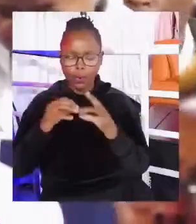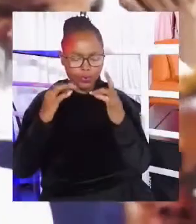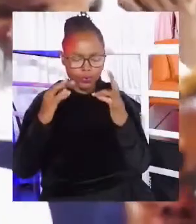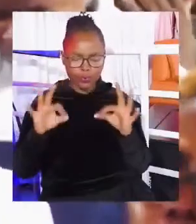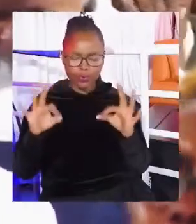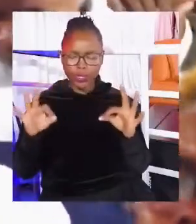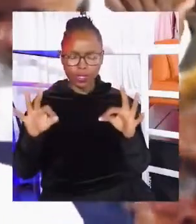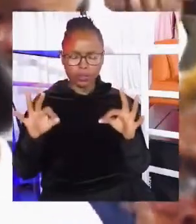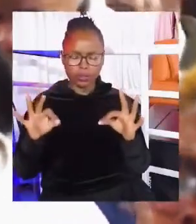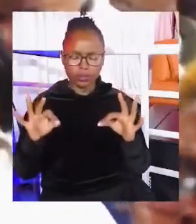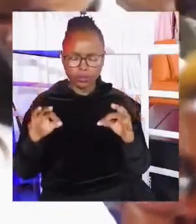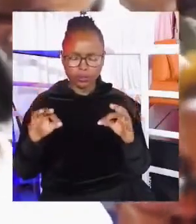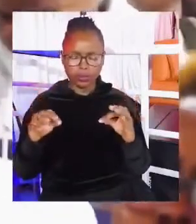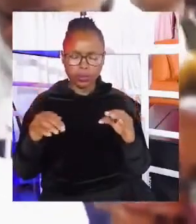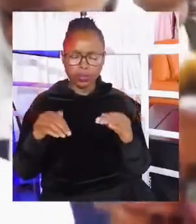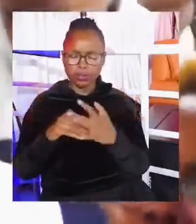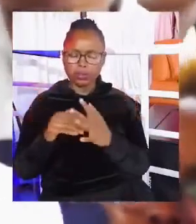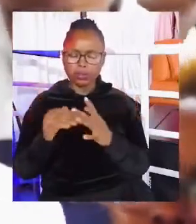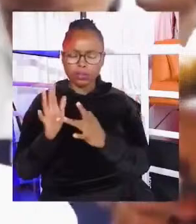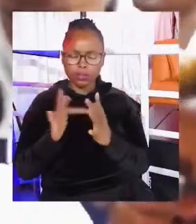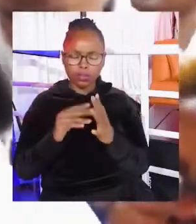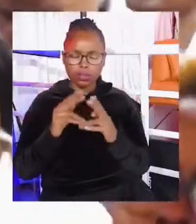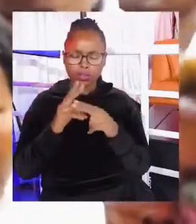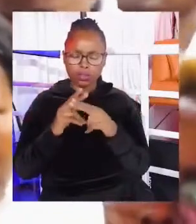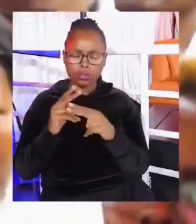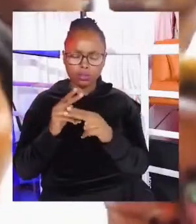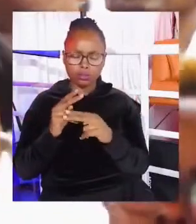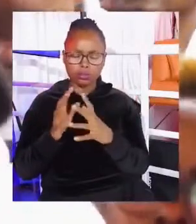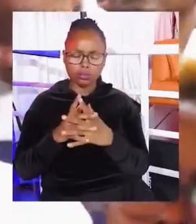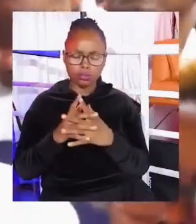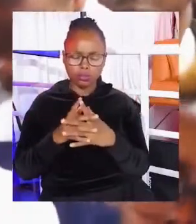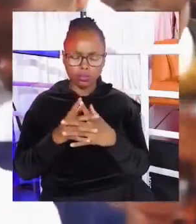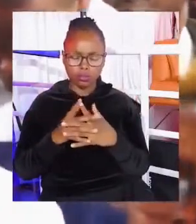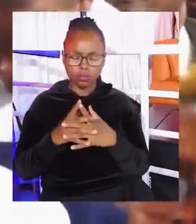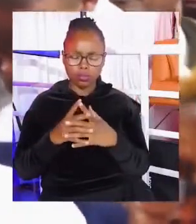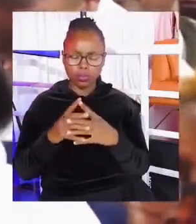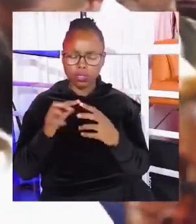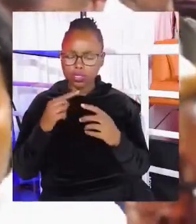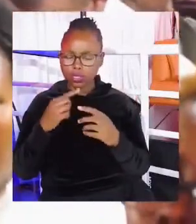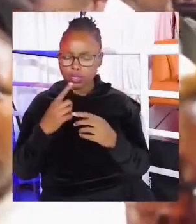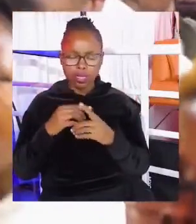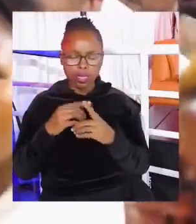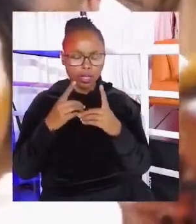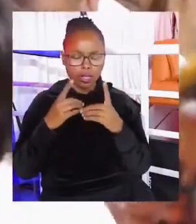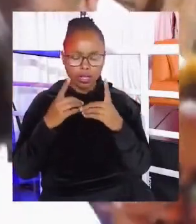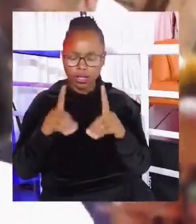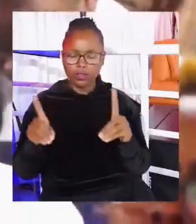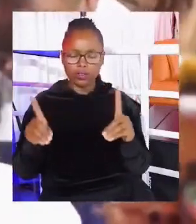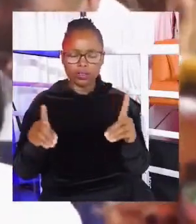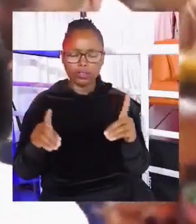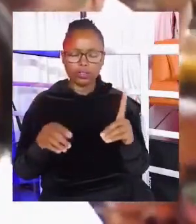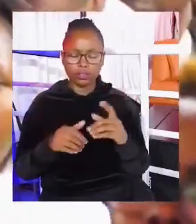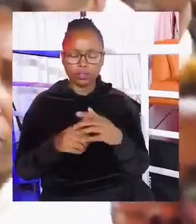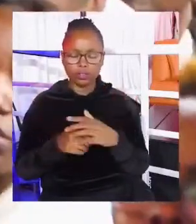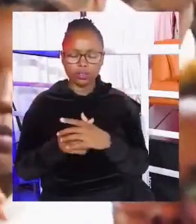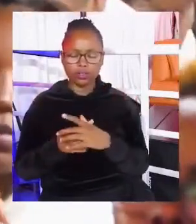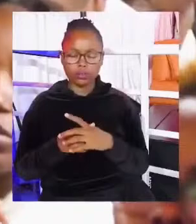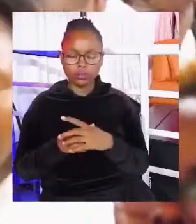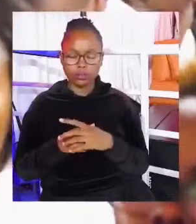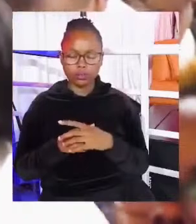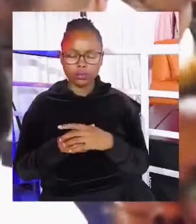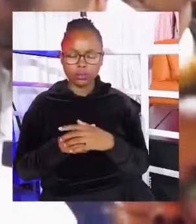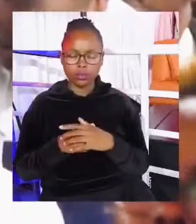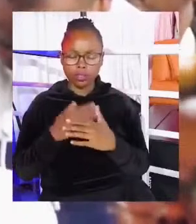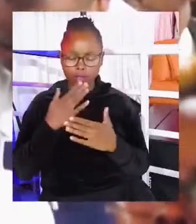dhahabu Ririkana ni Friday tariki igiri mweri wa kenda kuria tukuharereirie igongona inene ria o mweri